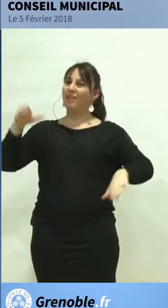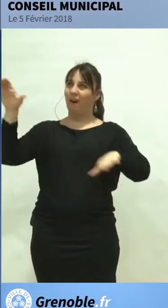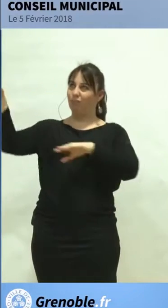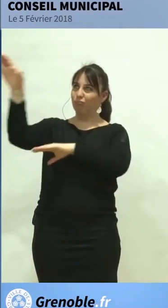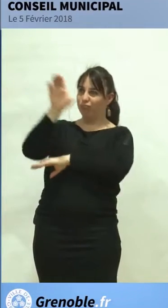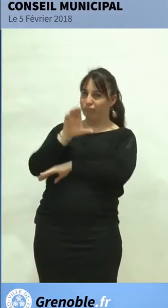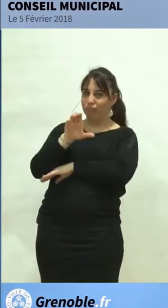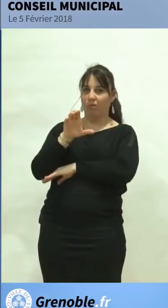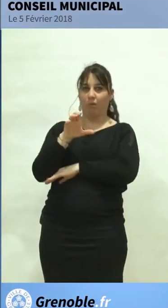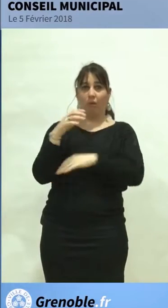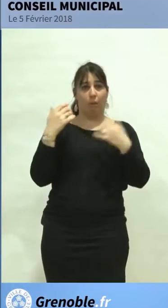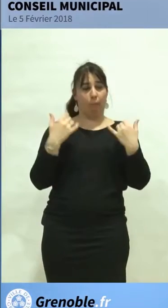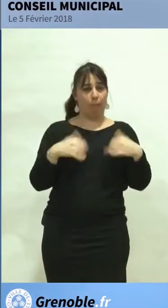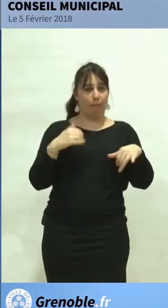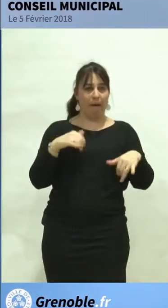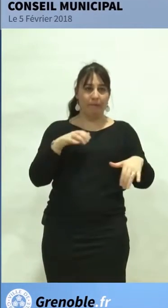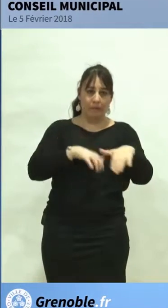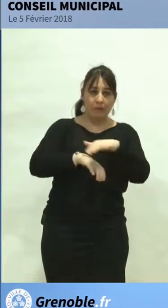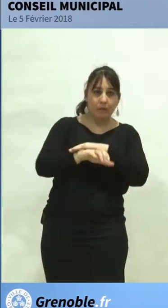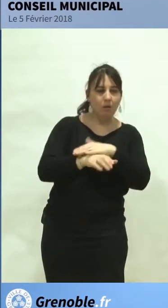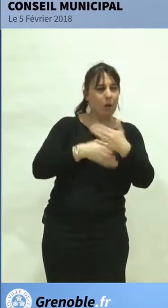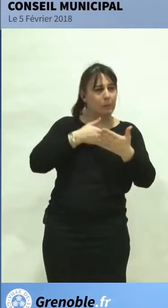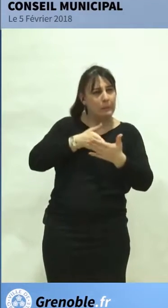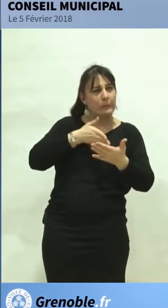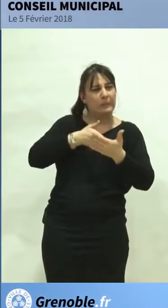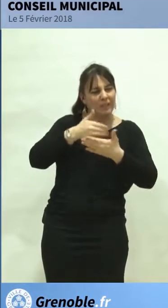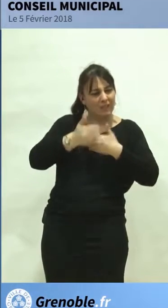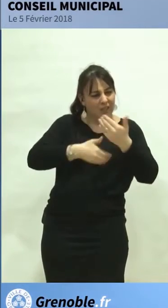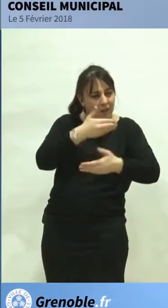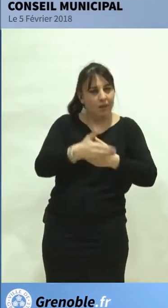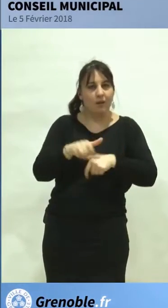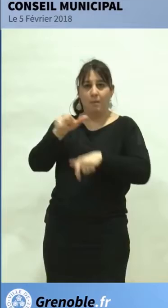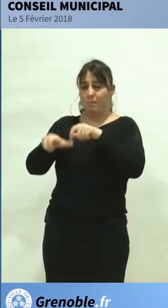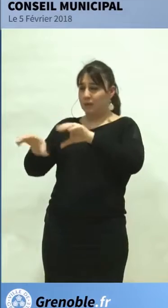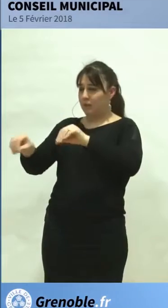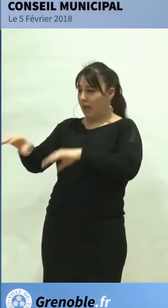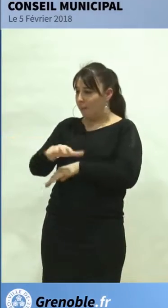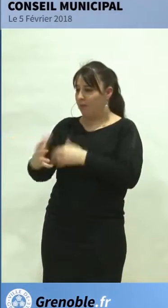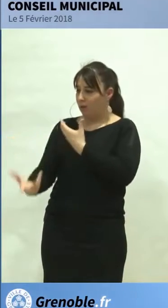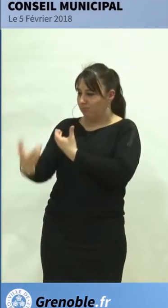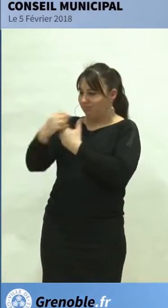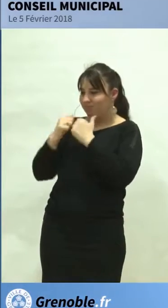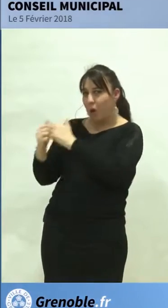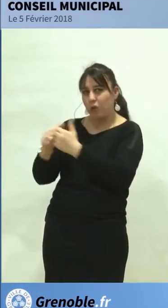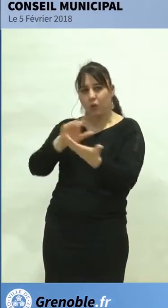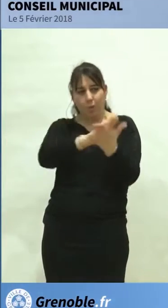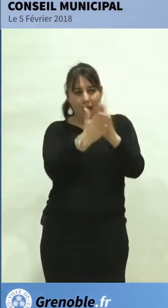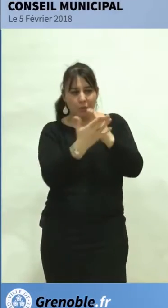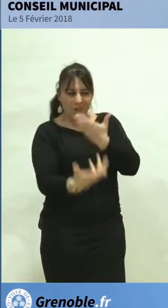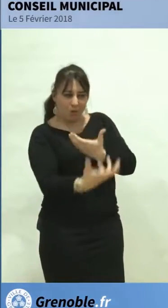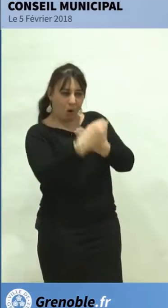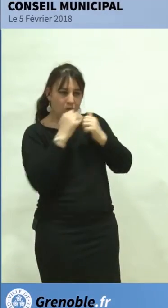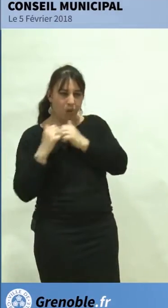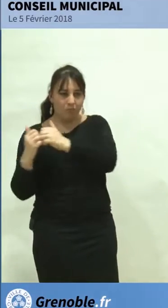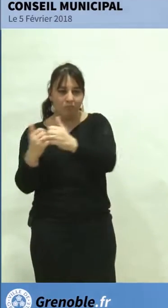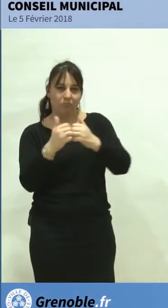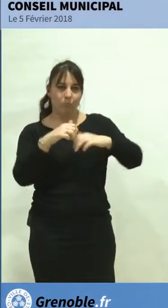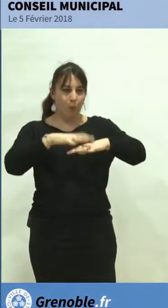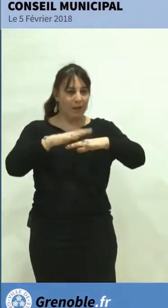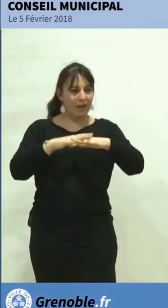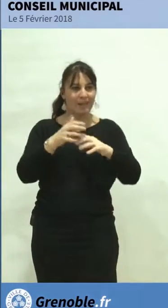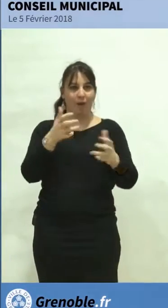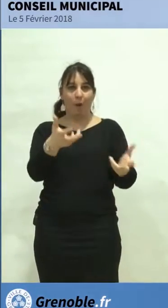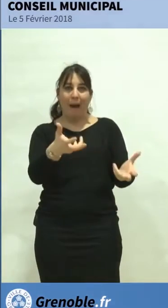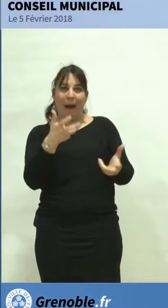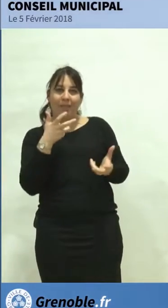reste encore d'énormes difficultés à franchir avec les habitants et les associations pour que ce quartier retrouve son